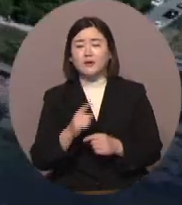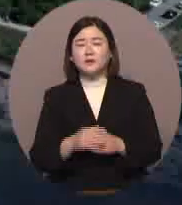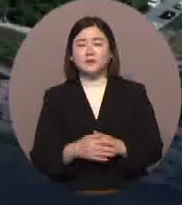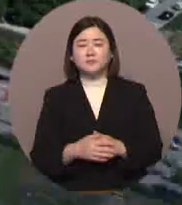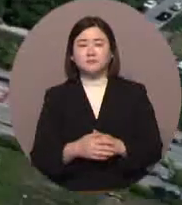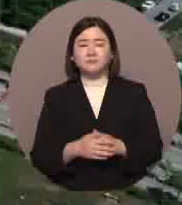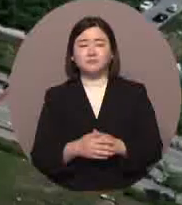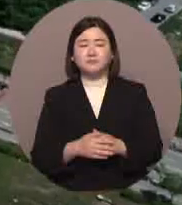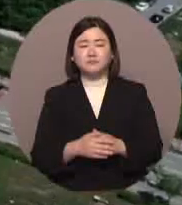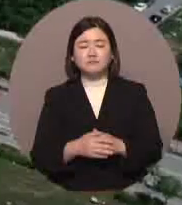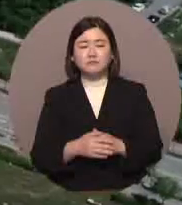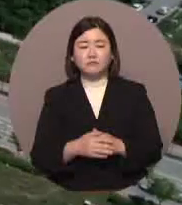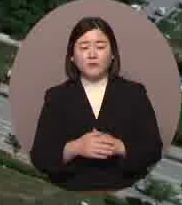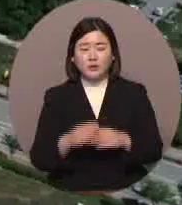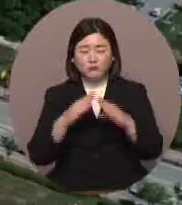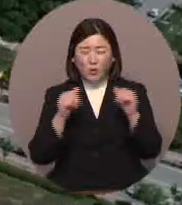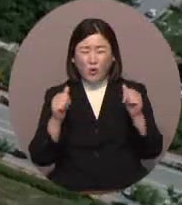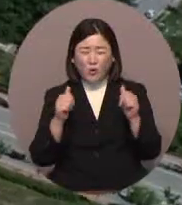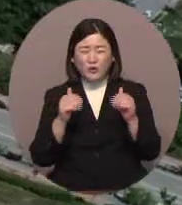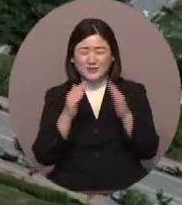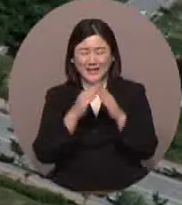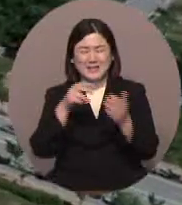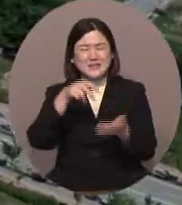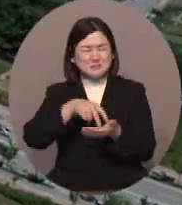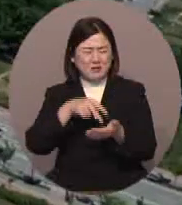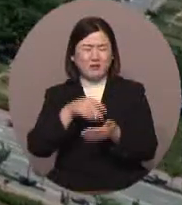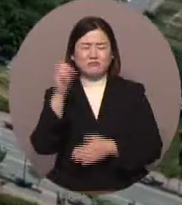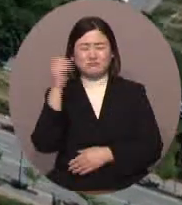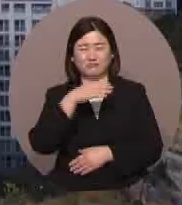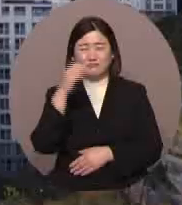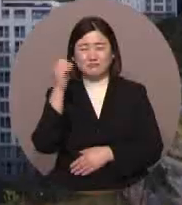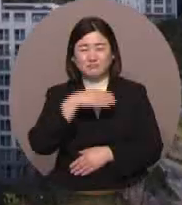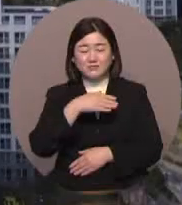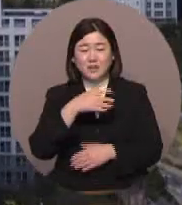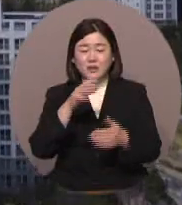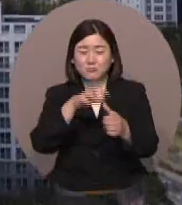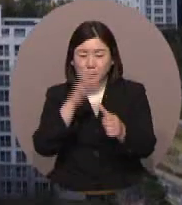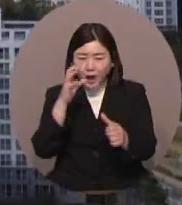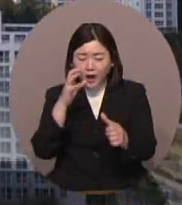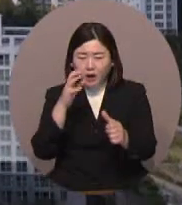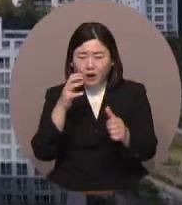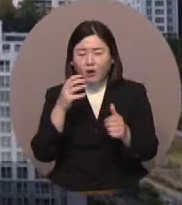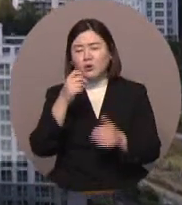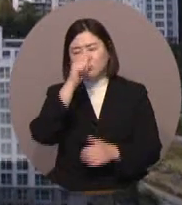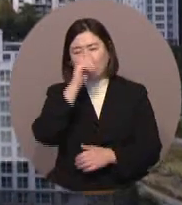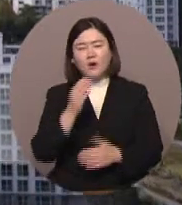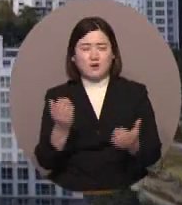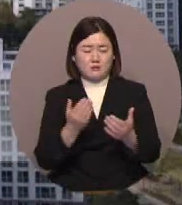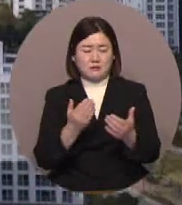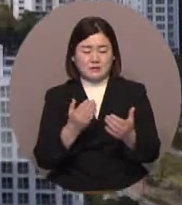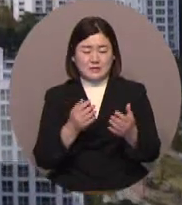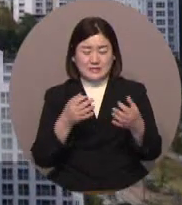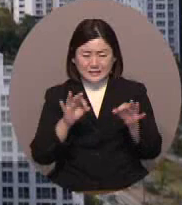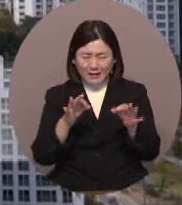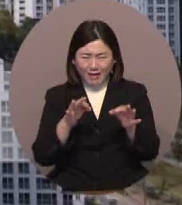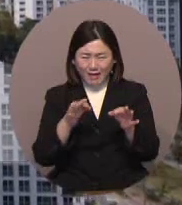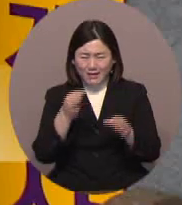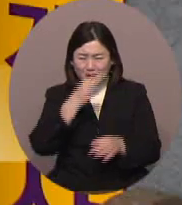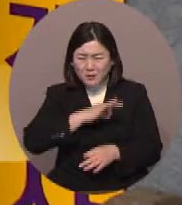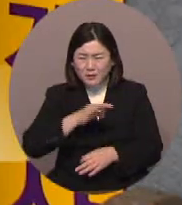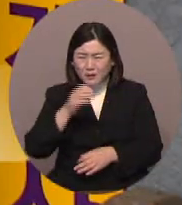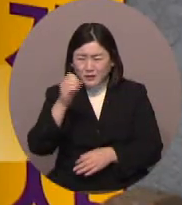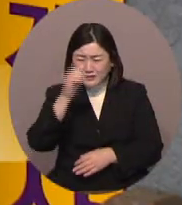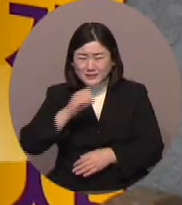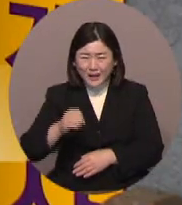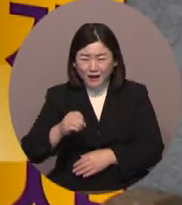걸로. 반면 부동산 업계의 반응은 여전히 시큰둥합니다. 규제 해제는 분명 호재지만 시중은행의 주택담보대출